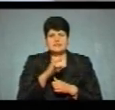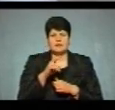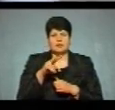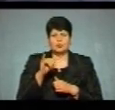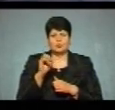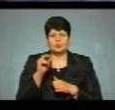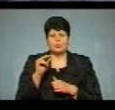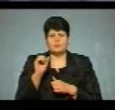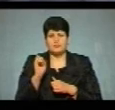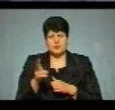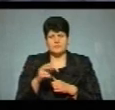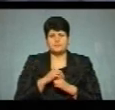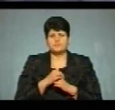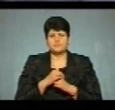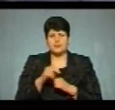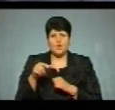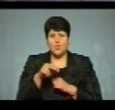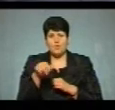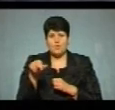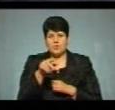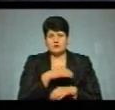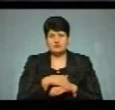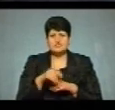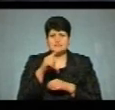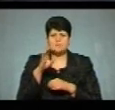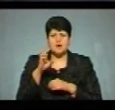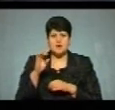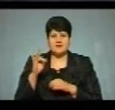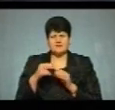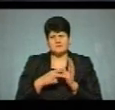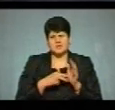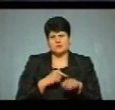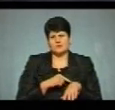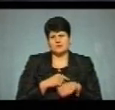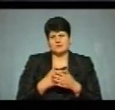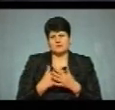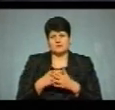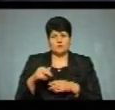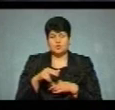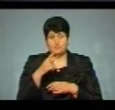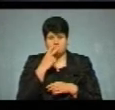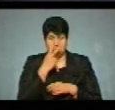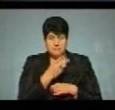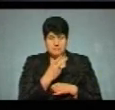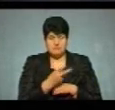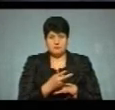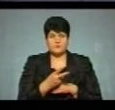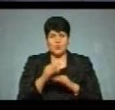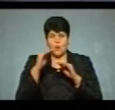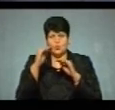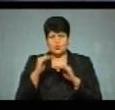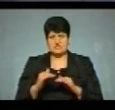Лупак. Обходив вулицю Збаразької і по 17:11 десь було орієнтовано, пройшов, ще побачив, що осів